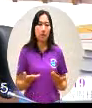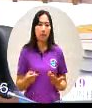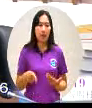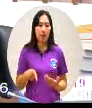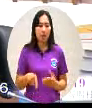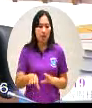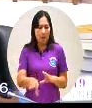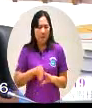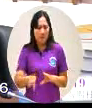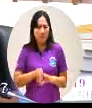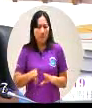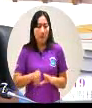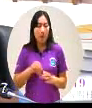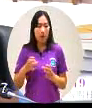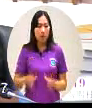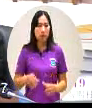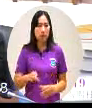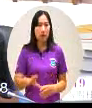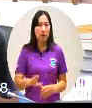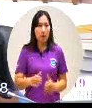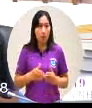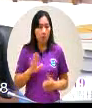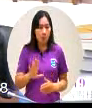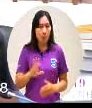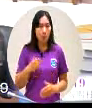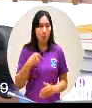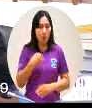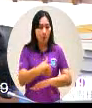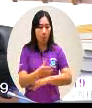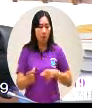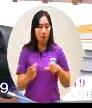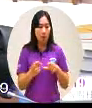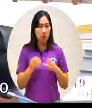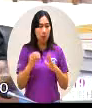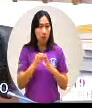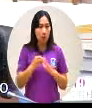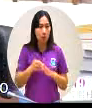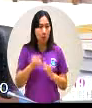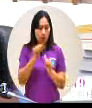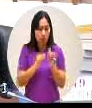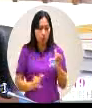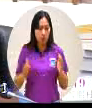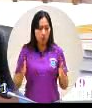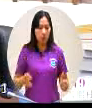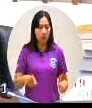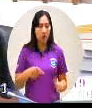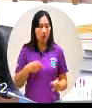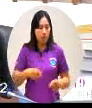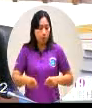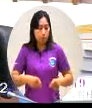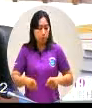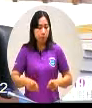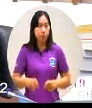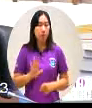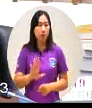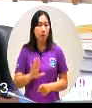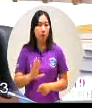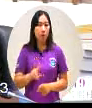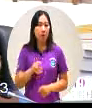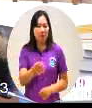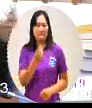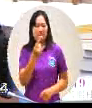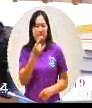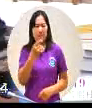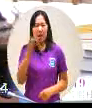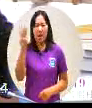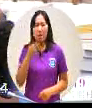抽水站的地点我嘛甲你找出来，这伫我香港硕时代拢规划好啊嘛。计划一本赚啊好，你拢甲我骗讲水利署，所以讲这